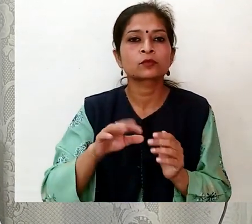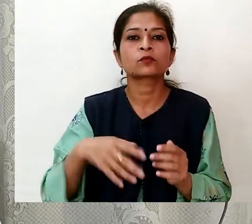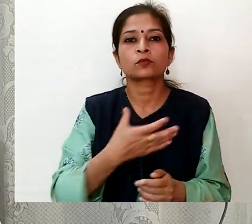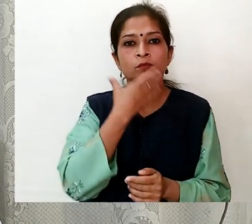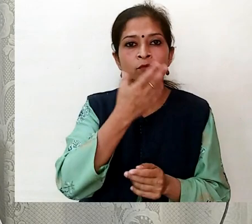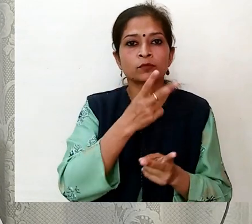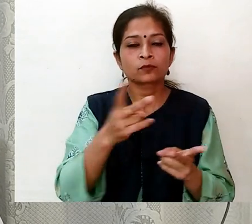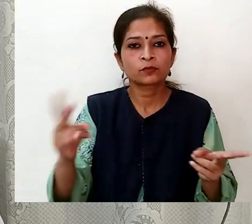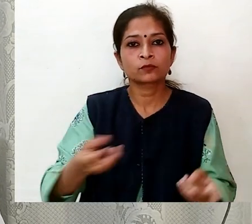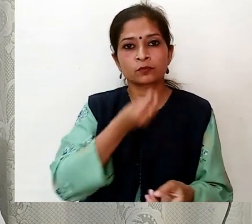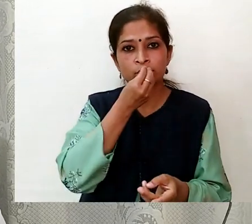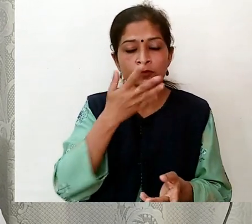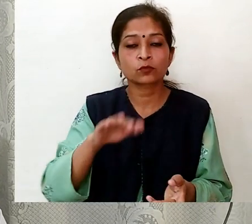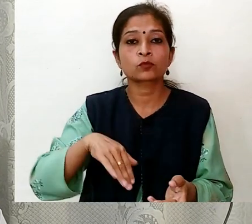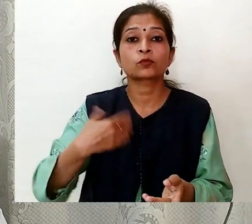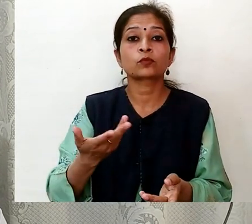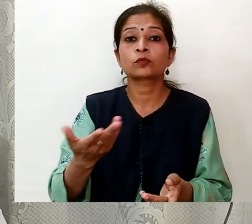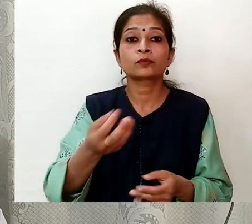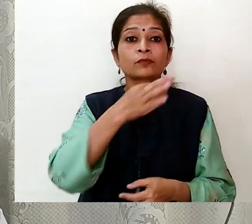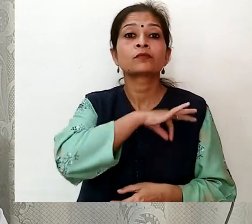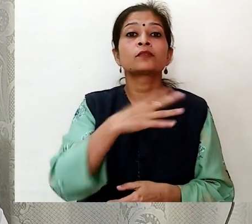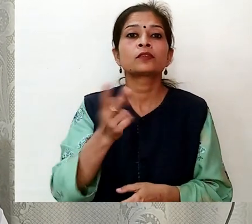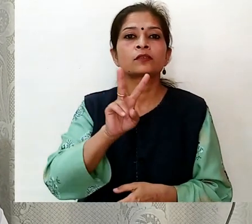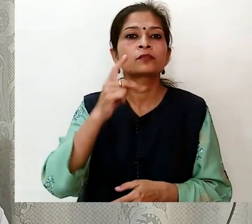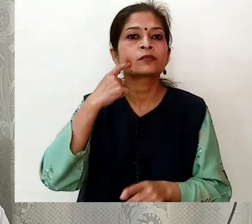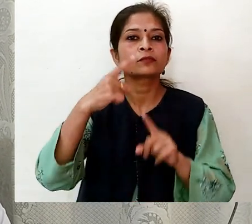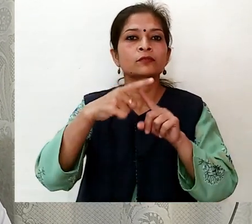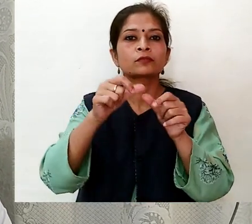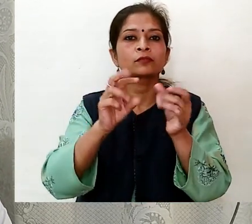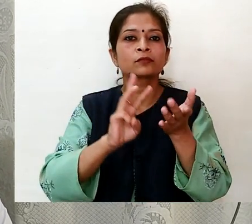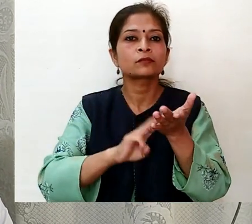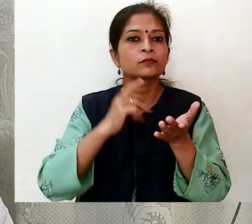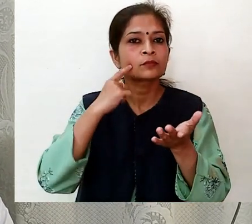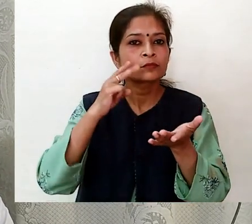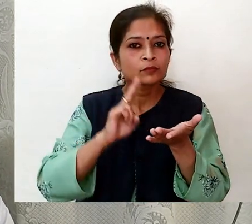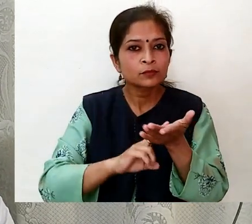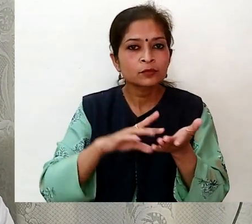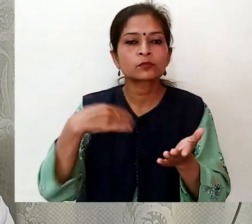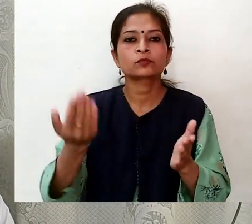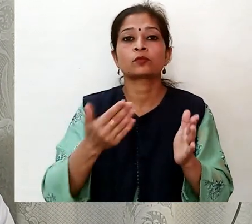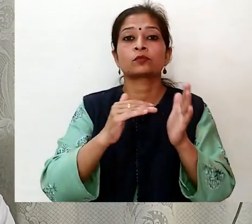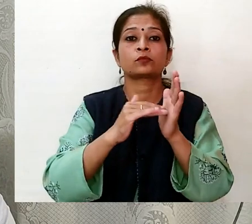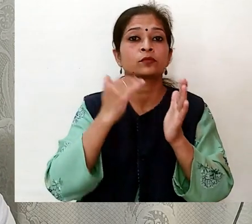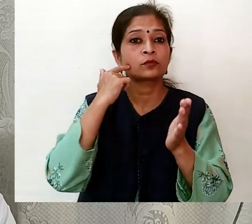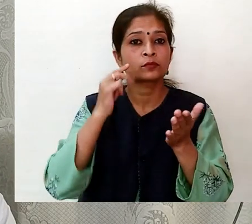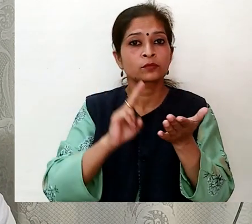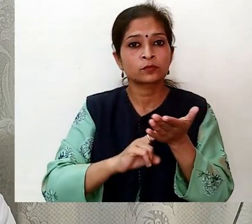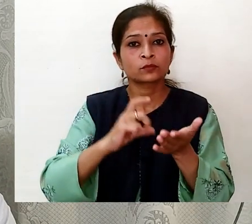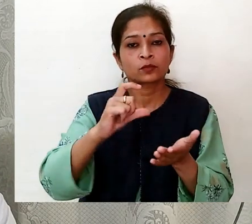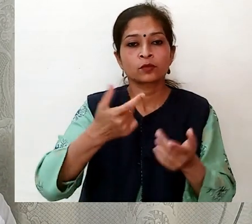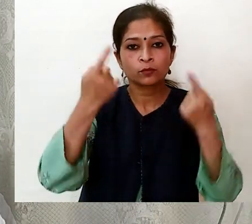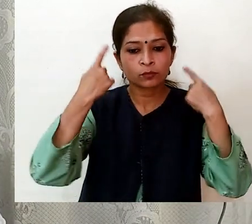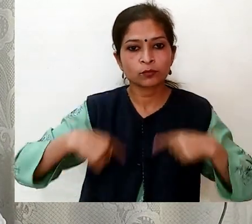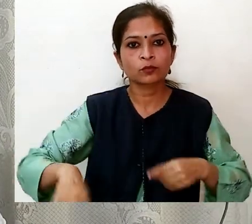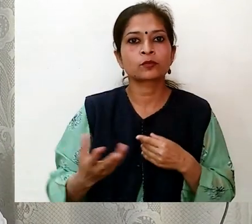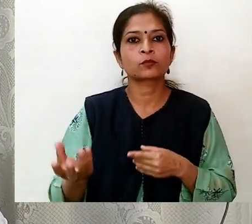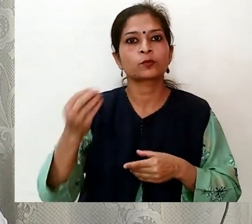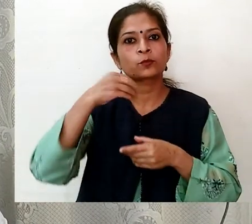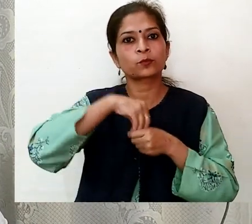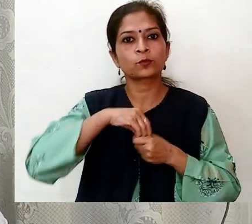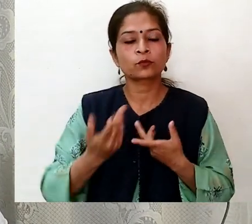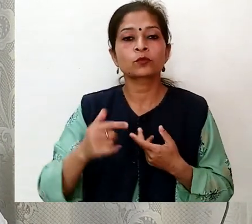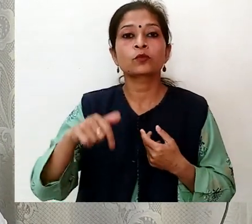नियमित रूप से लेते रहिए, क्योंकि इनसे आपके शरीर में विटामिन और जिंक की मात्रा बढ़ेगी, जो कि आपकी इम्यूनिटी के लिए अच्छा है। सरल शब्दों